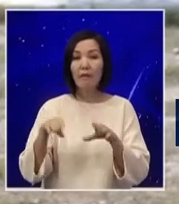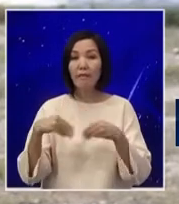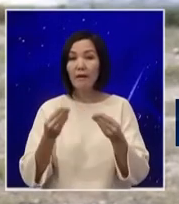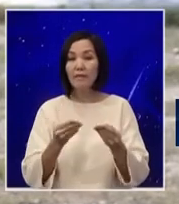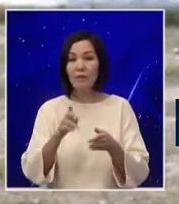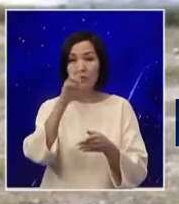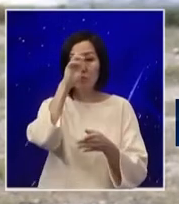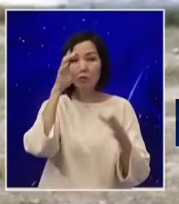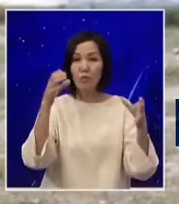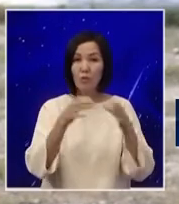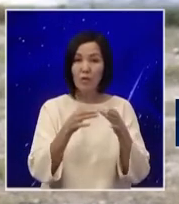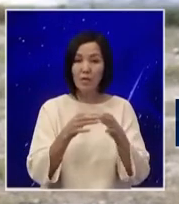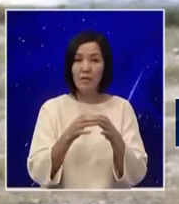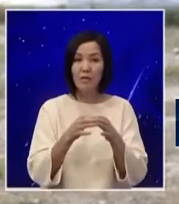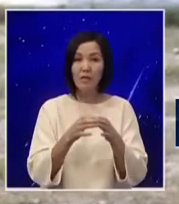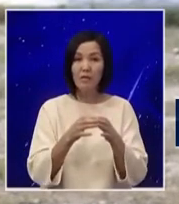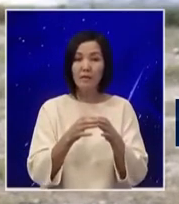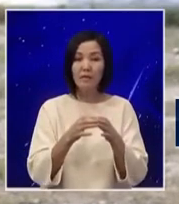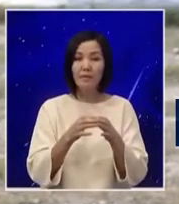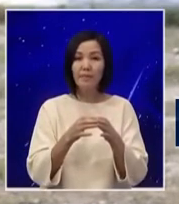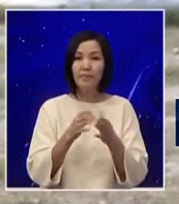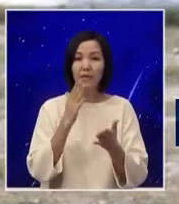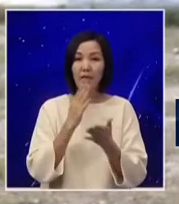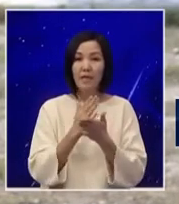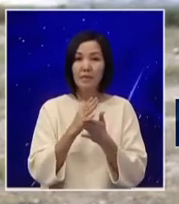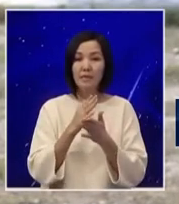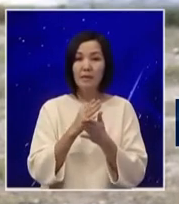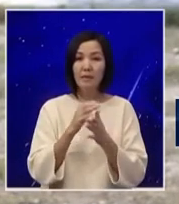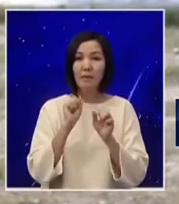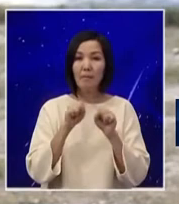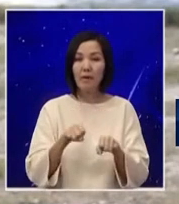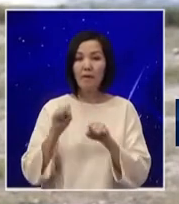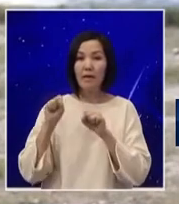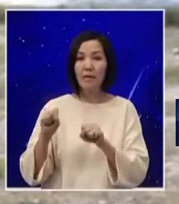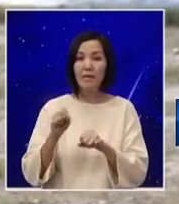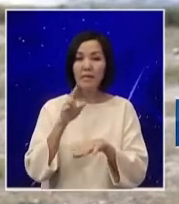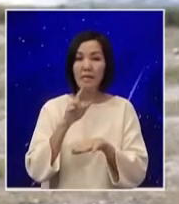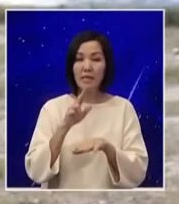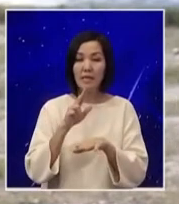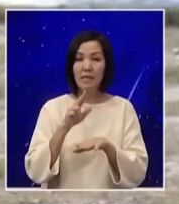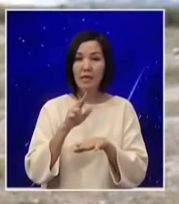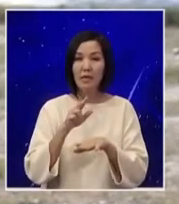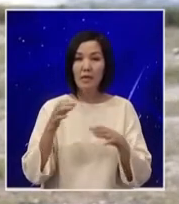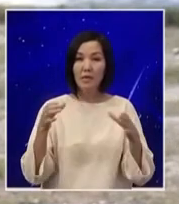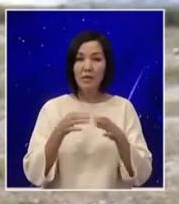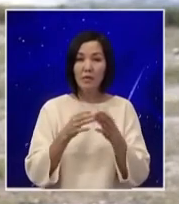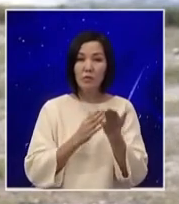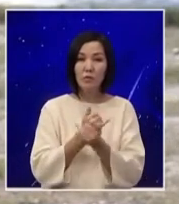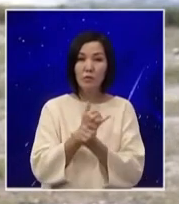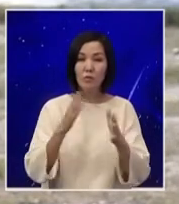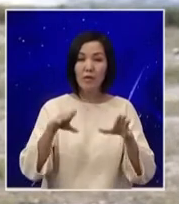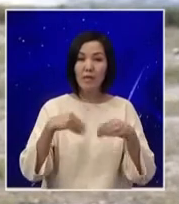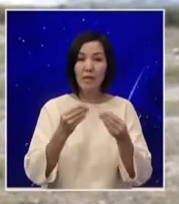государственные органы квазигосударства сектор если правоохранительной службы которое оказывает услуги здесь со стороны услуга дать или